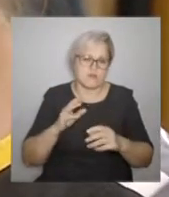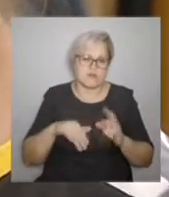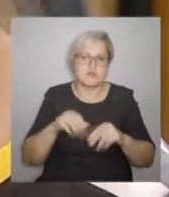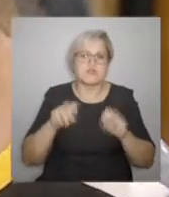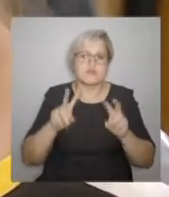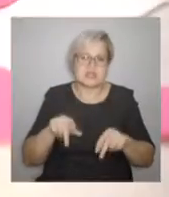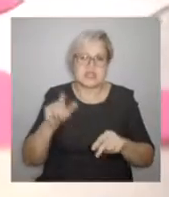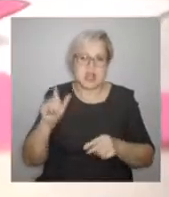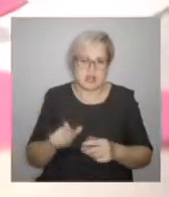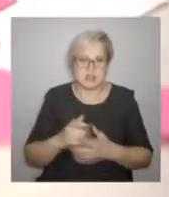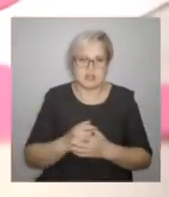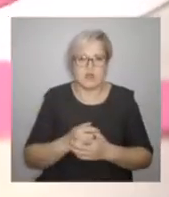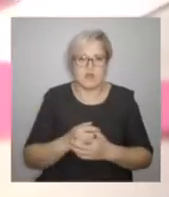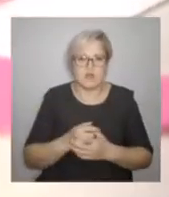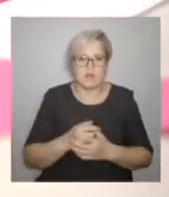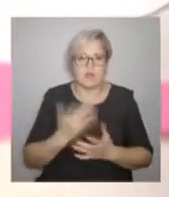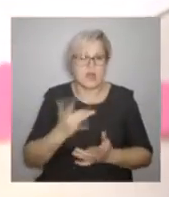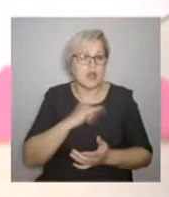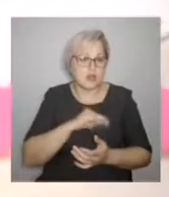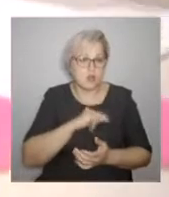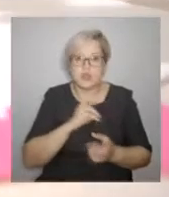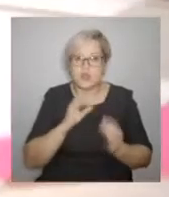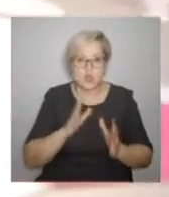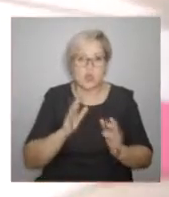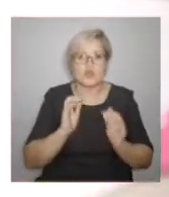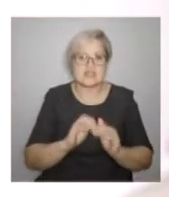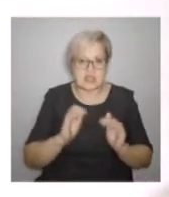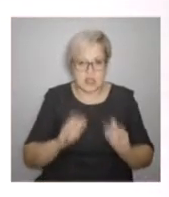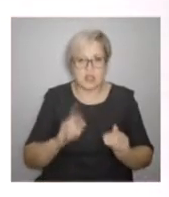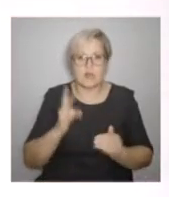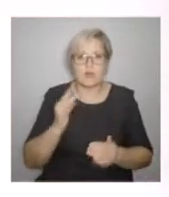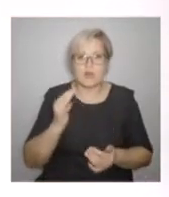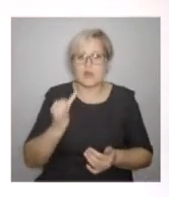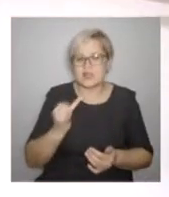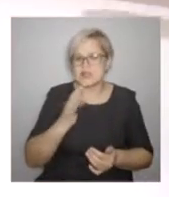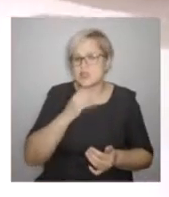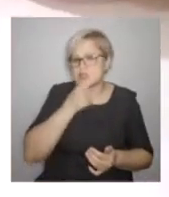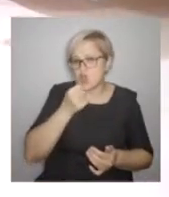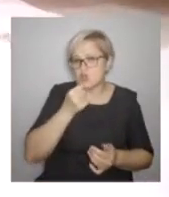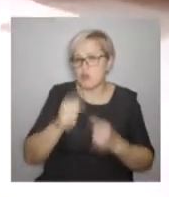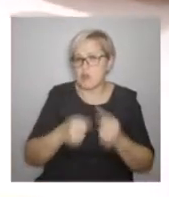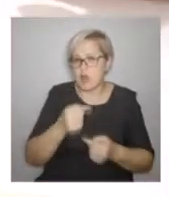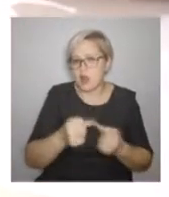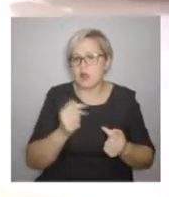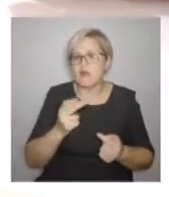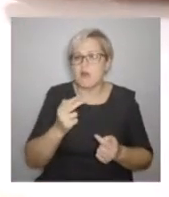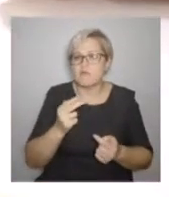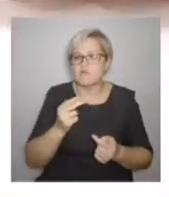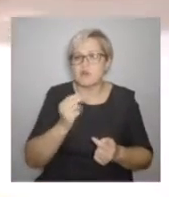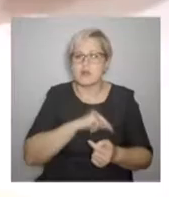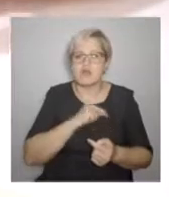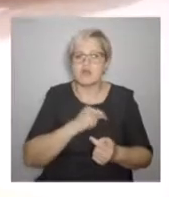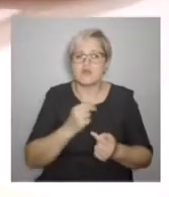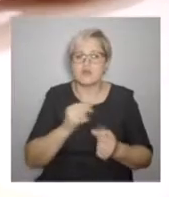с гражданами пожилого возраста, с людьми, перенесшими инсульт. Кто работает с этой